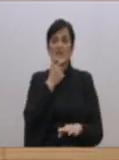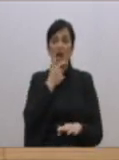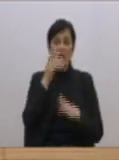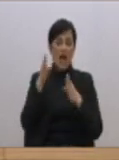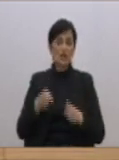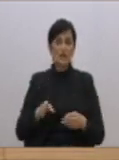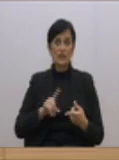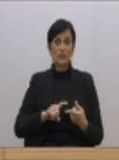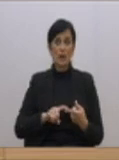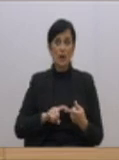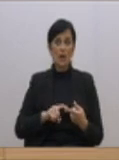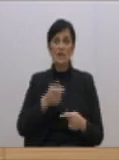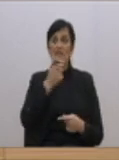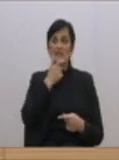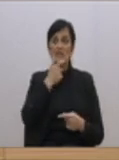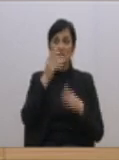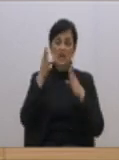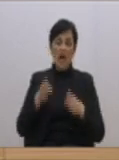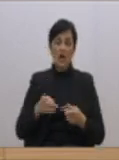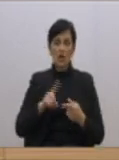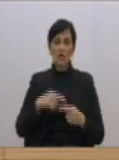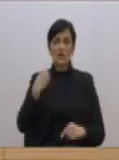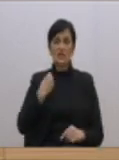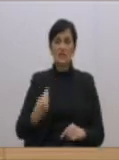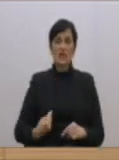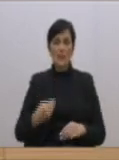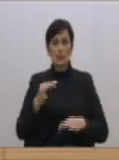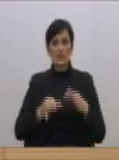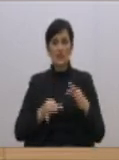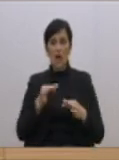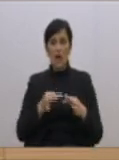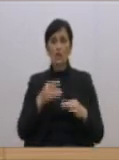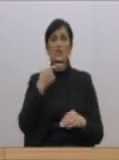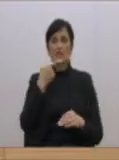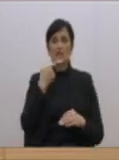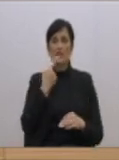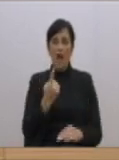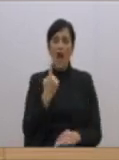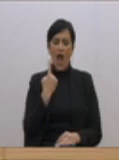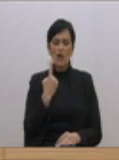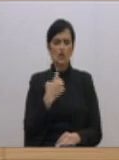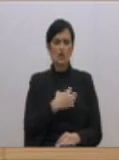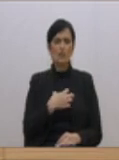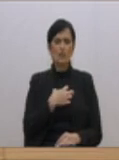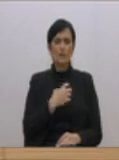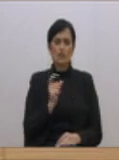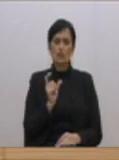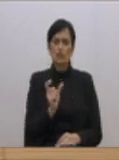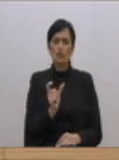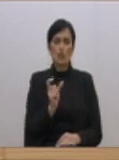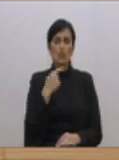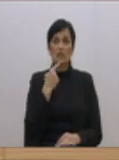ushirebit. Sa ca sultan daca ushirebit Strasburgi sa samartlom qua erti zaliam nushnolovani ram.